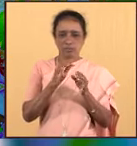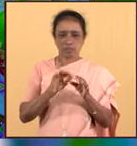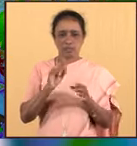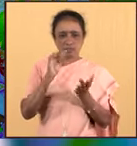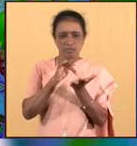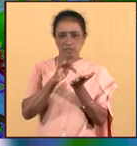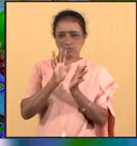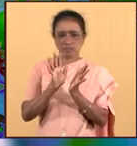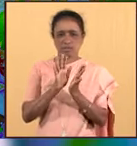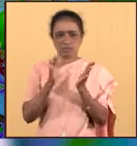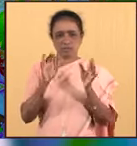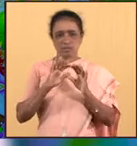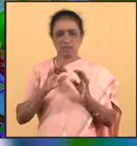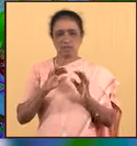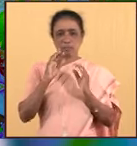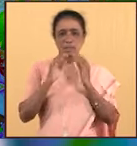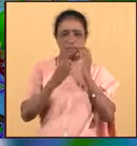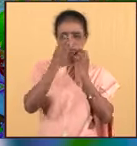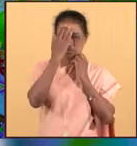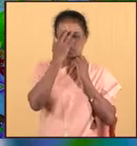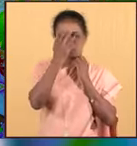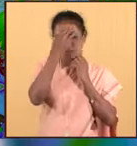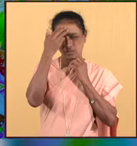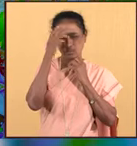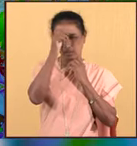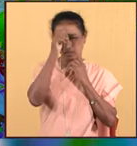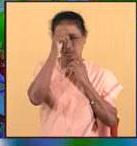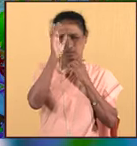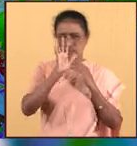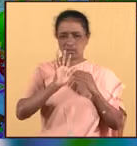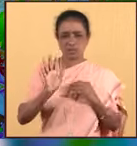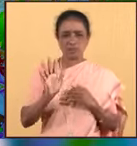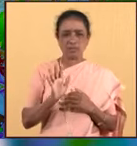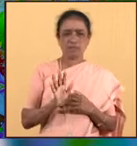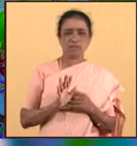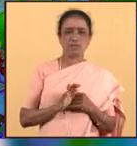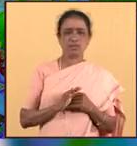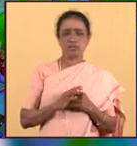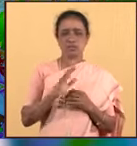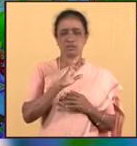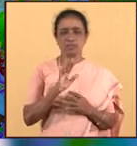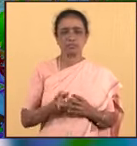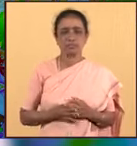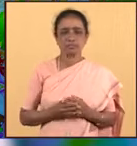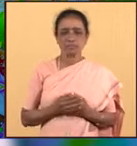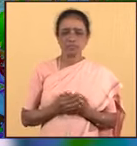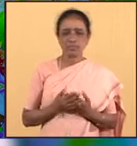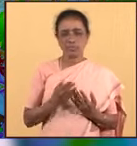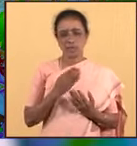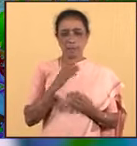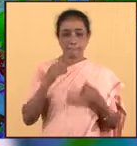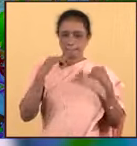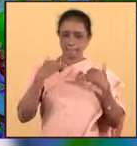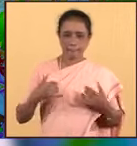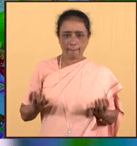தனித்தனியாக பிரிக்கும் கோட்பாடாகும். இப்ப மதம் என்றால் என்ன, நம்ம சொன்ன மாதிரி இஸ்லாம், இந்து,